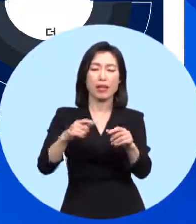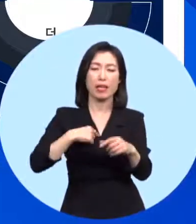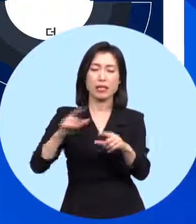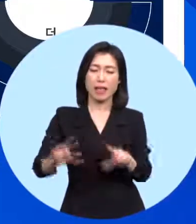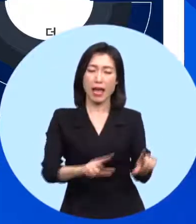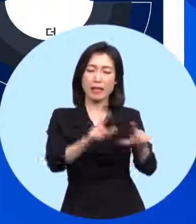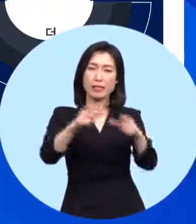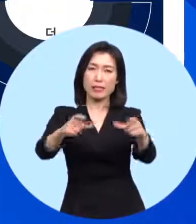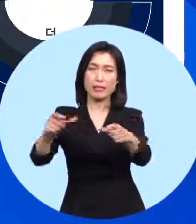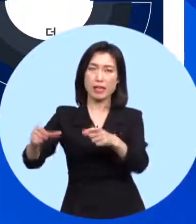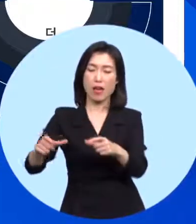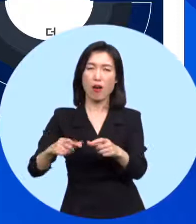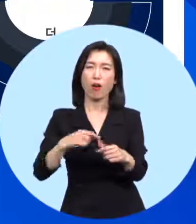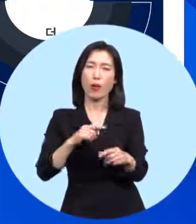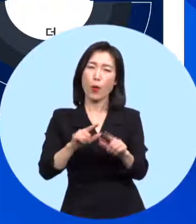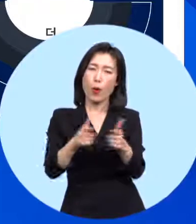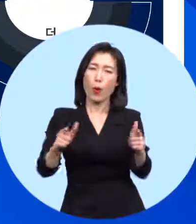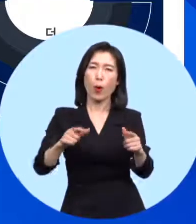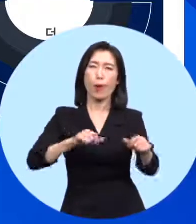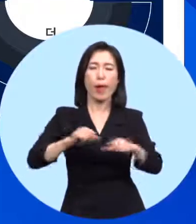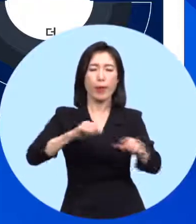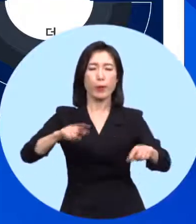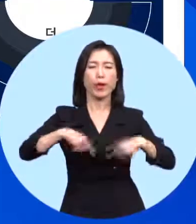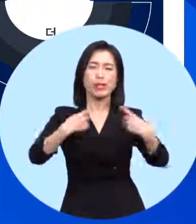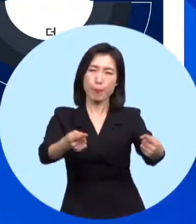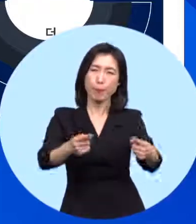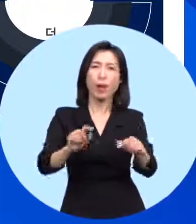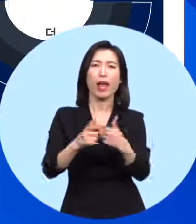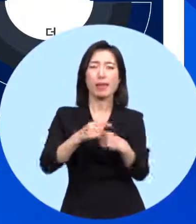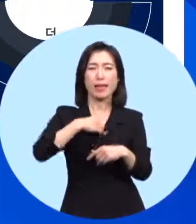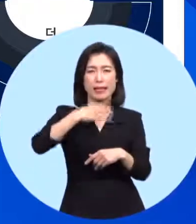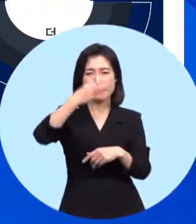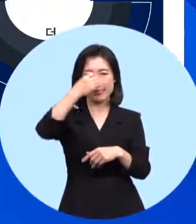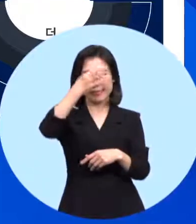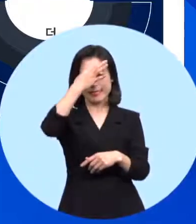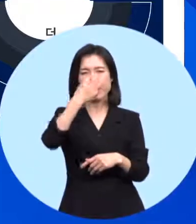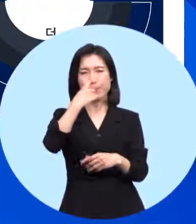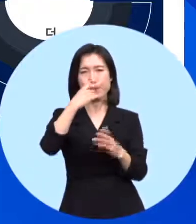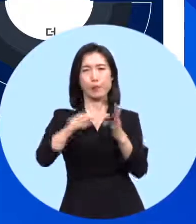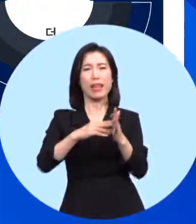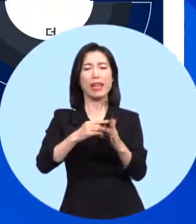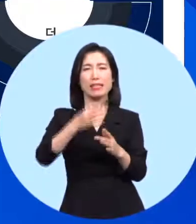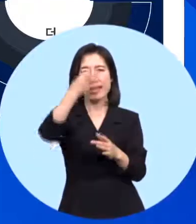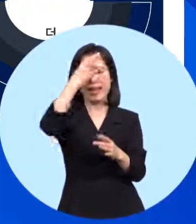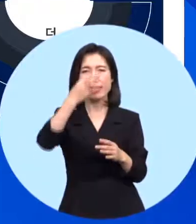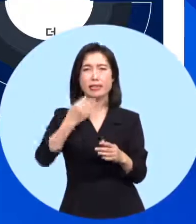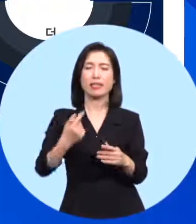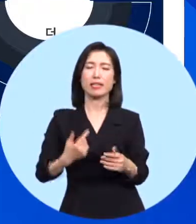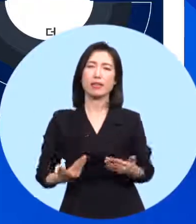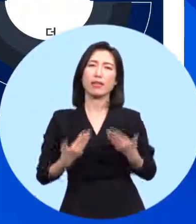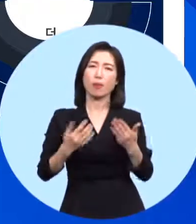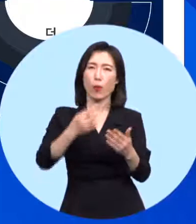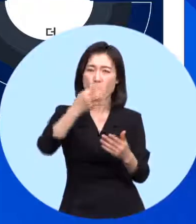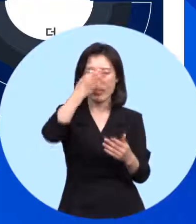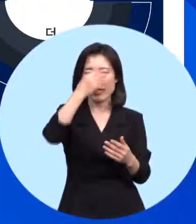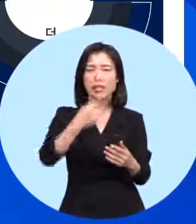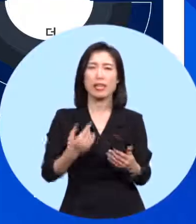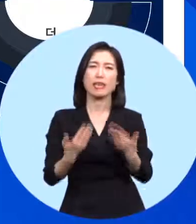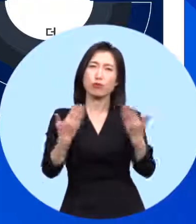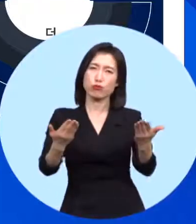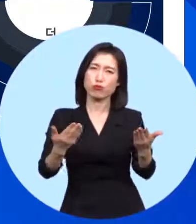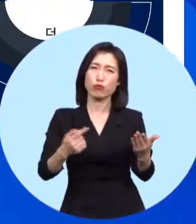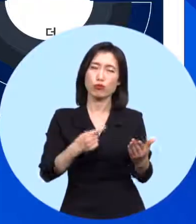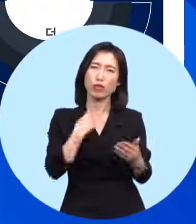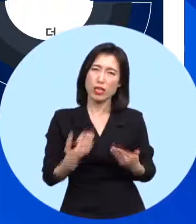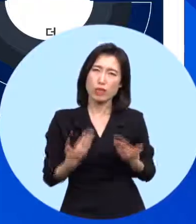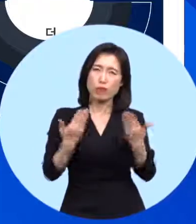지역사회의 다양한 활동에 참여하는 것, 이것을 전제로 한 평생학습을 지속해 오고 있는데 이러한